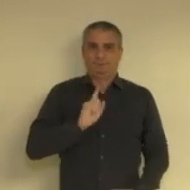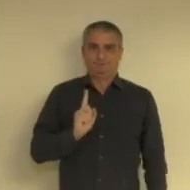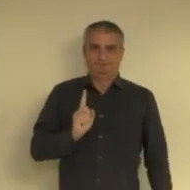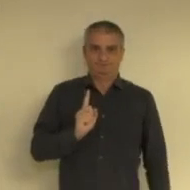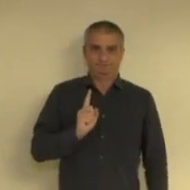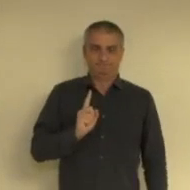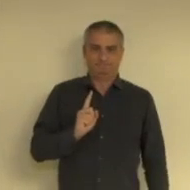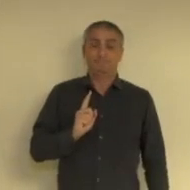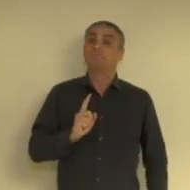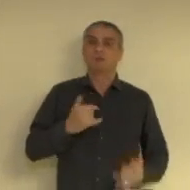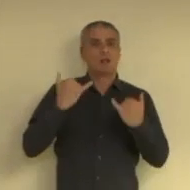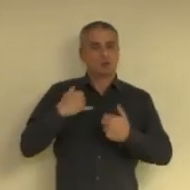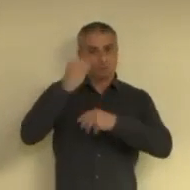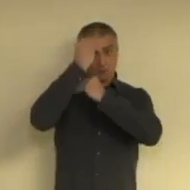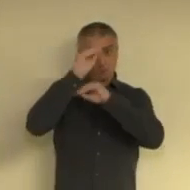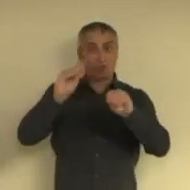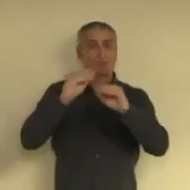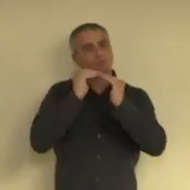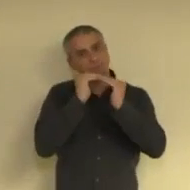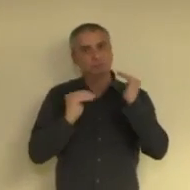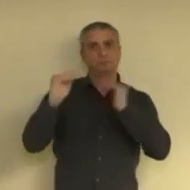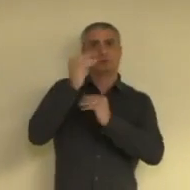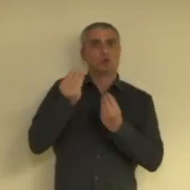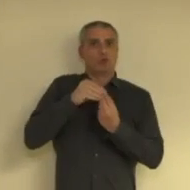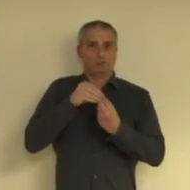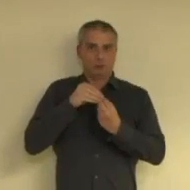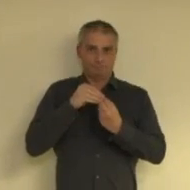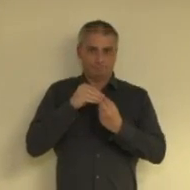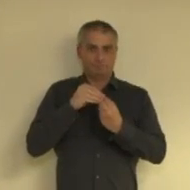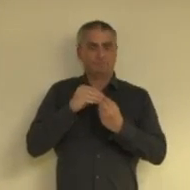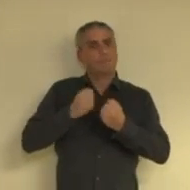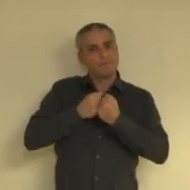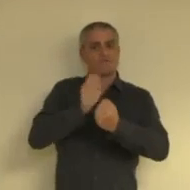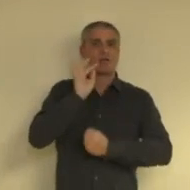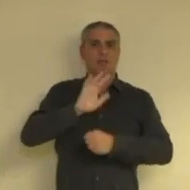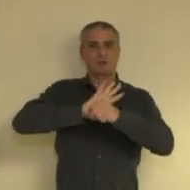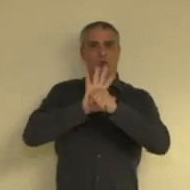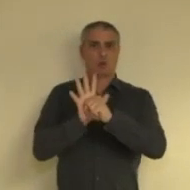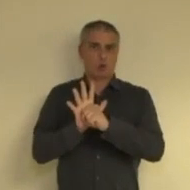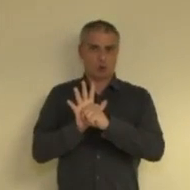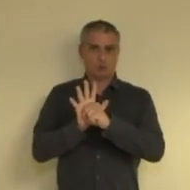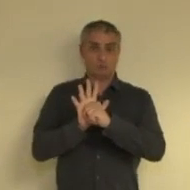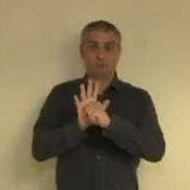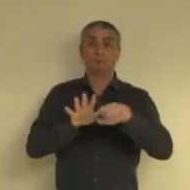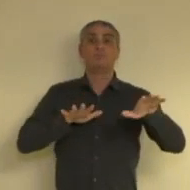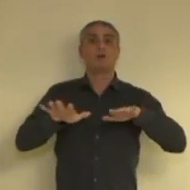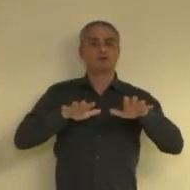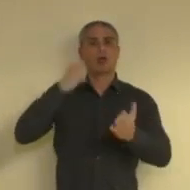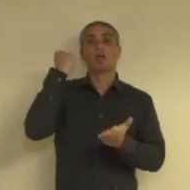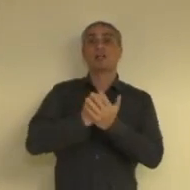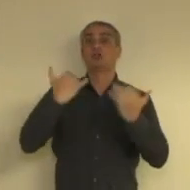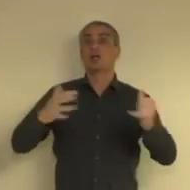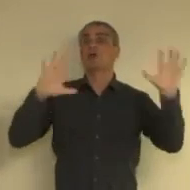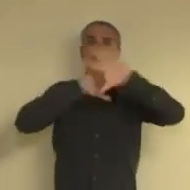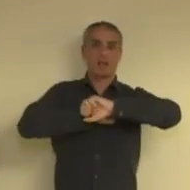מספקת. היום אני מודיע על עליית מדרגה נוספת במלחמה בקורונה. הממשלה